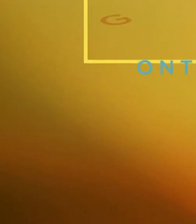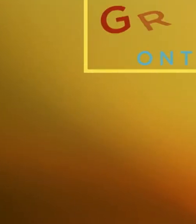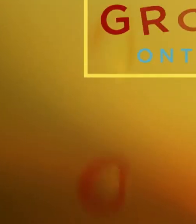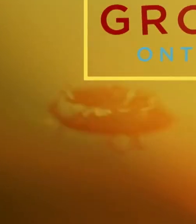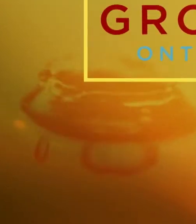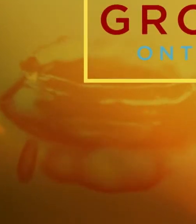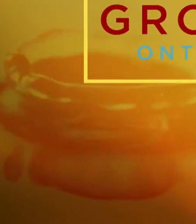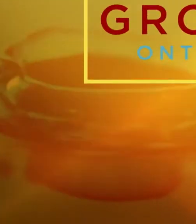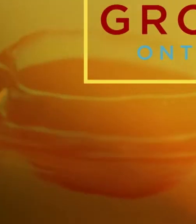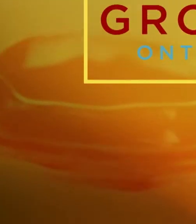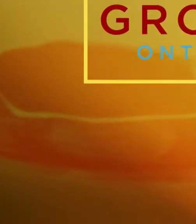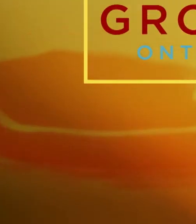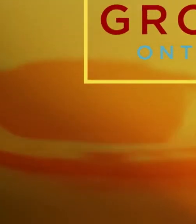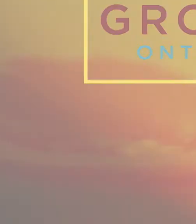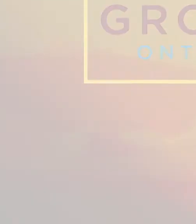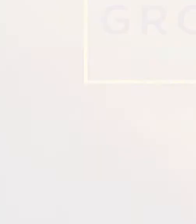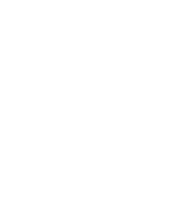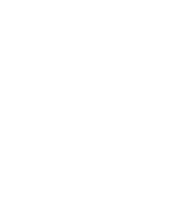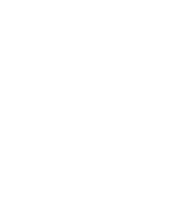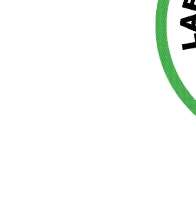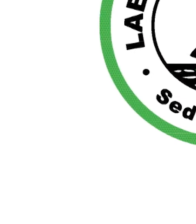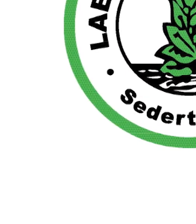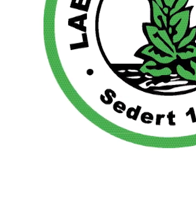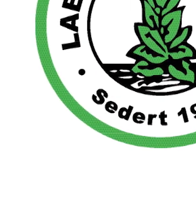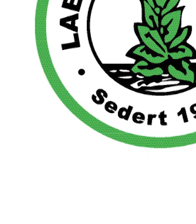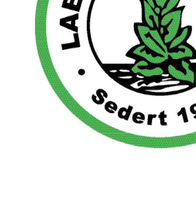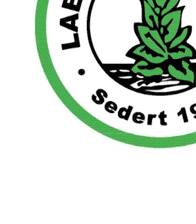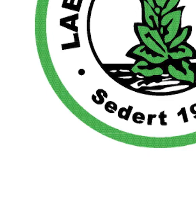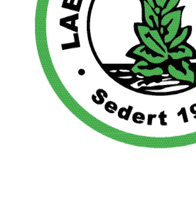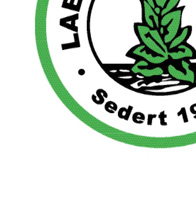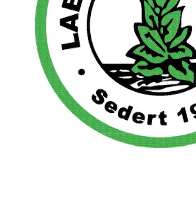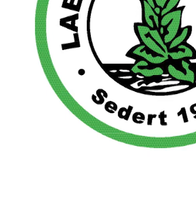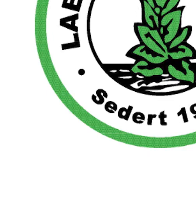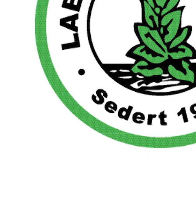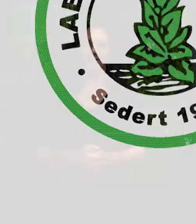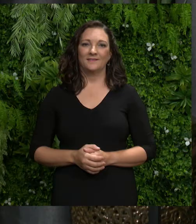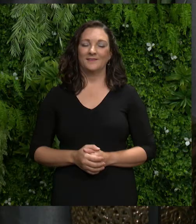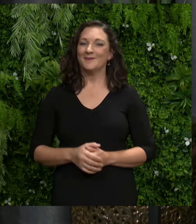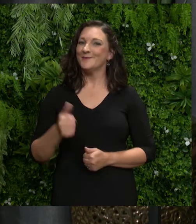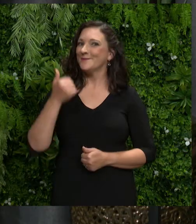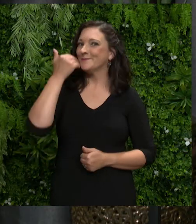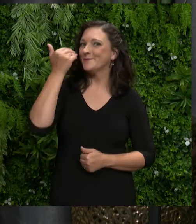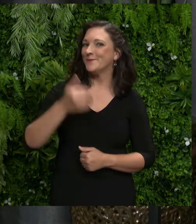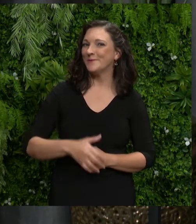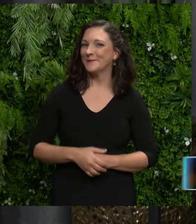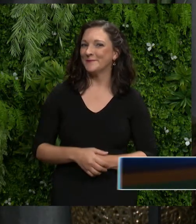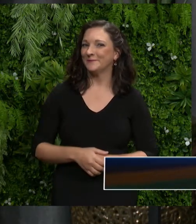Laveld Agrochem inspireer jou vir die dag. Laveld Agrochem, saam boer ons vooruit.